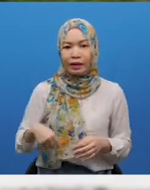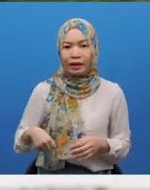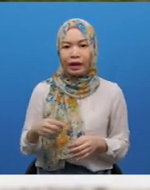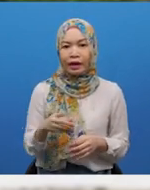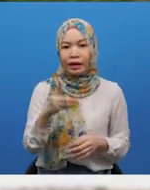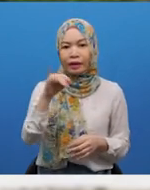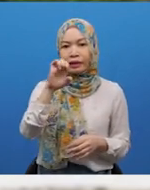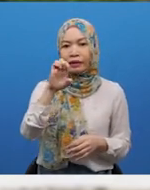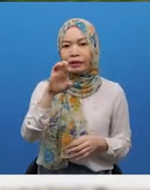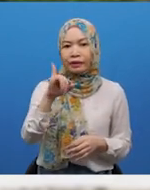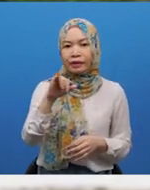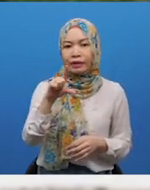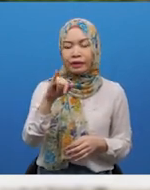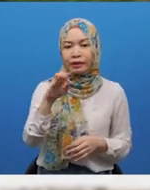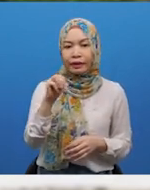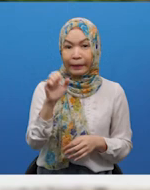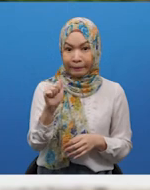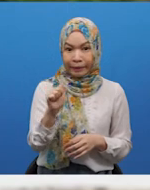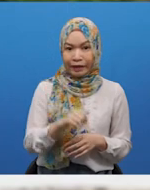belah dan irama mayang.